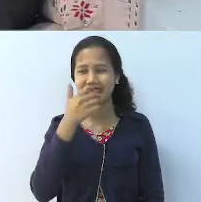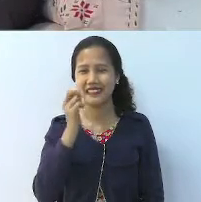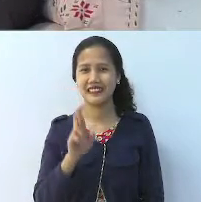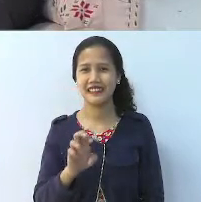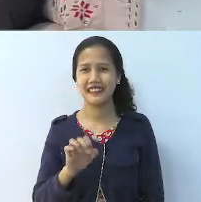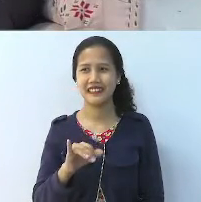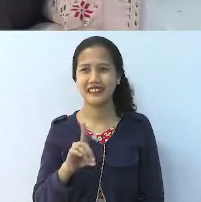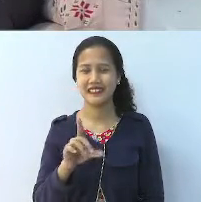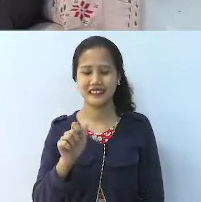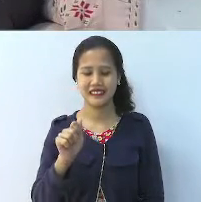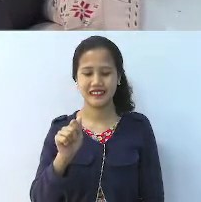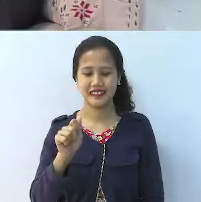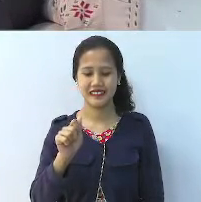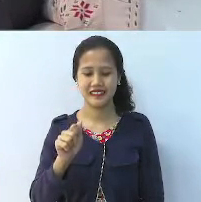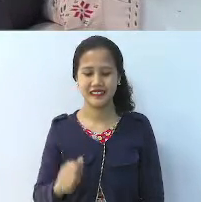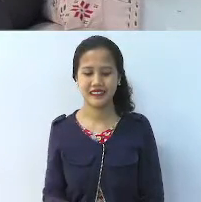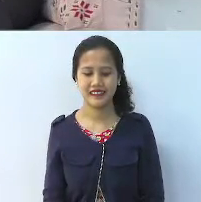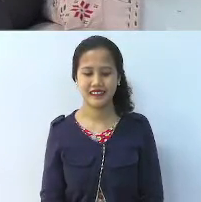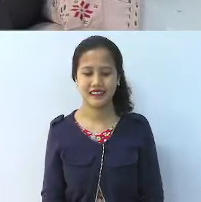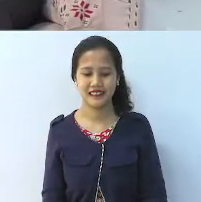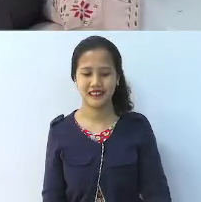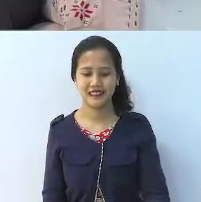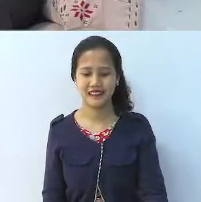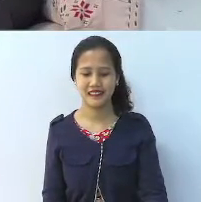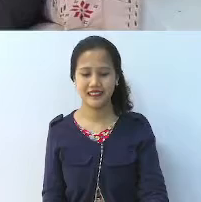dito eh. Ha?